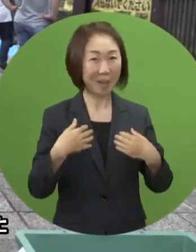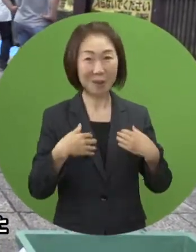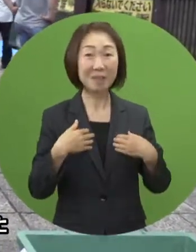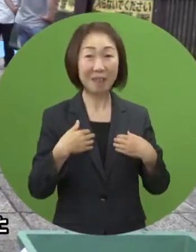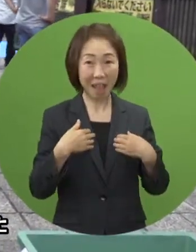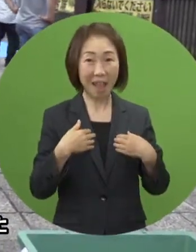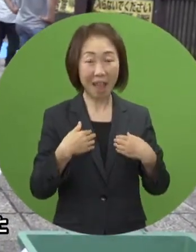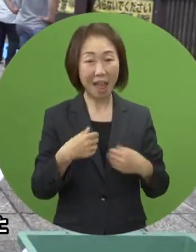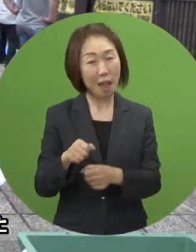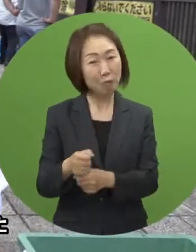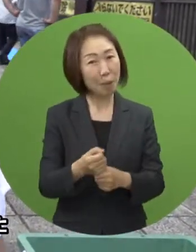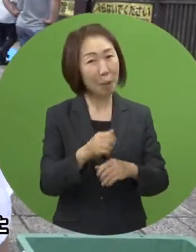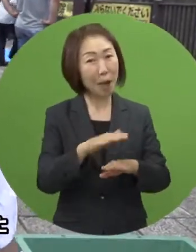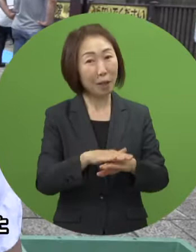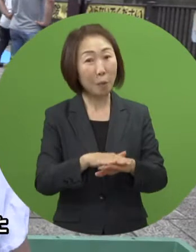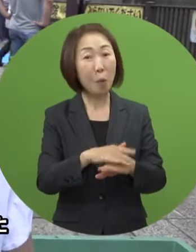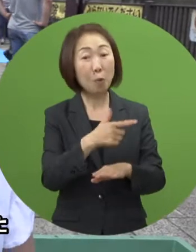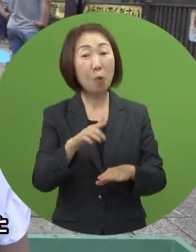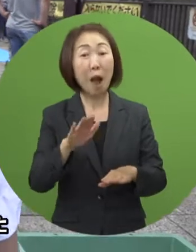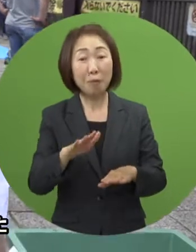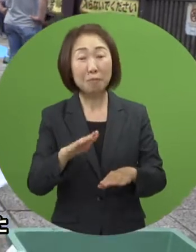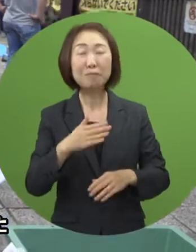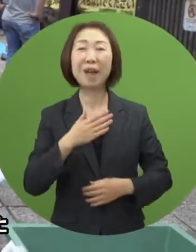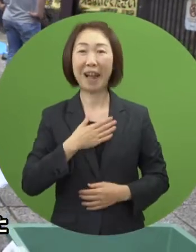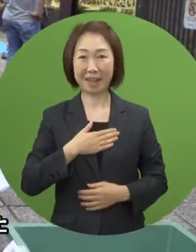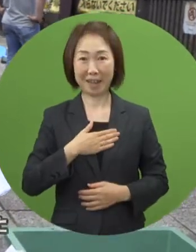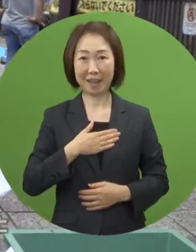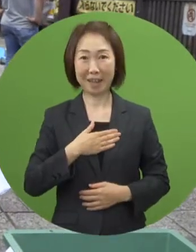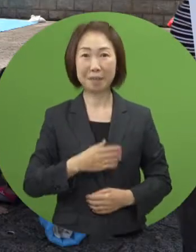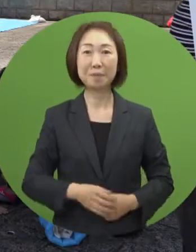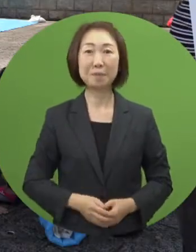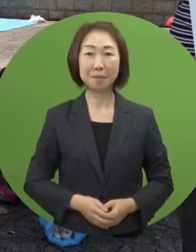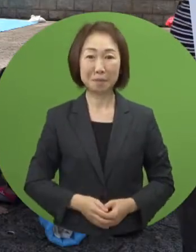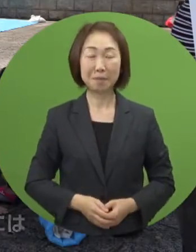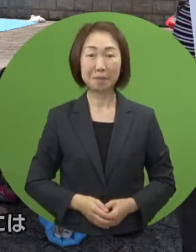か楽しくて、で捕まえ方もいろいろ分かりました。